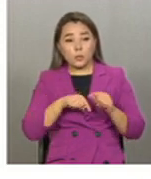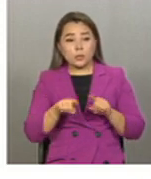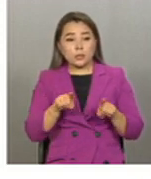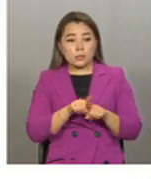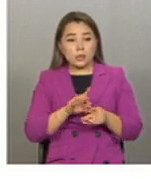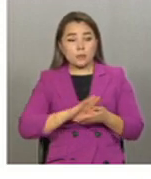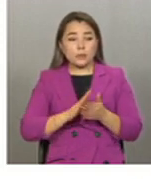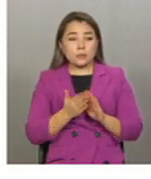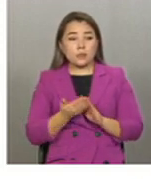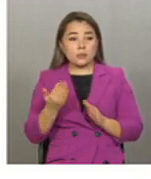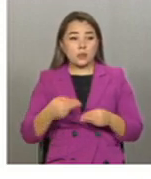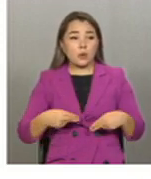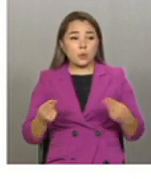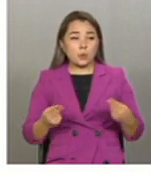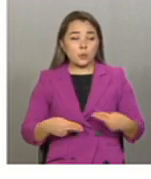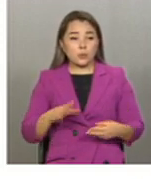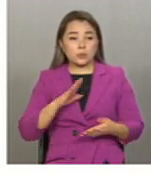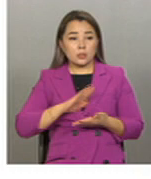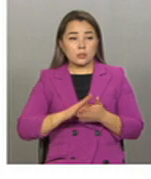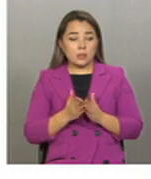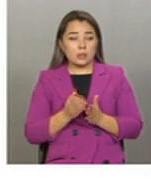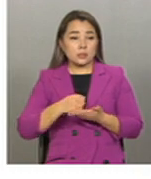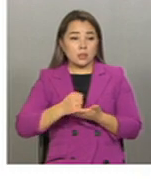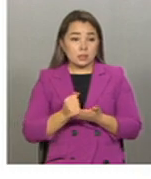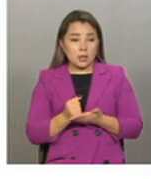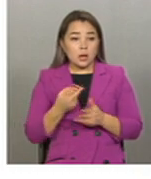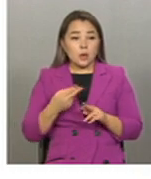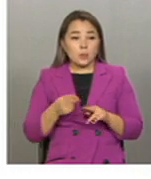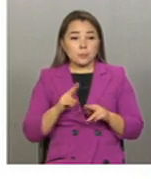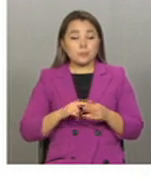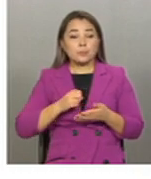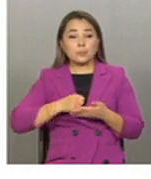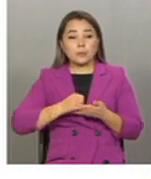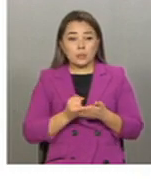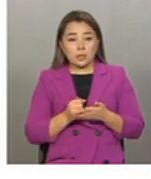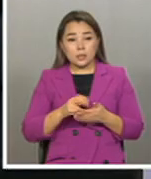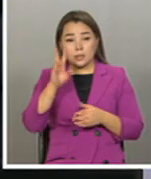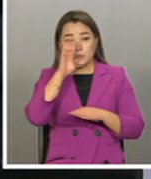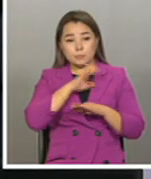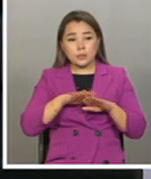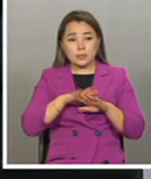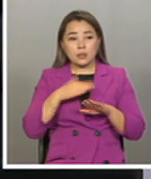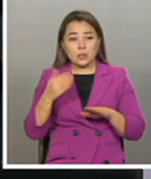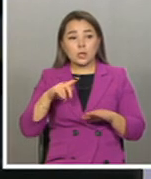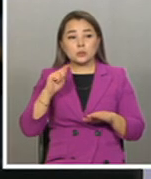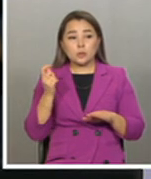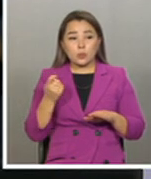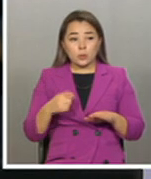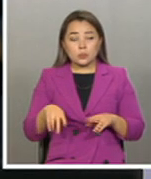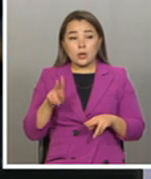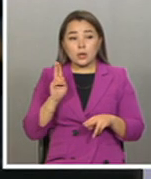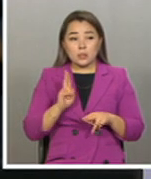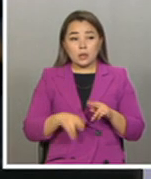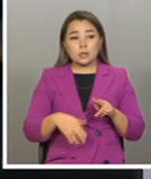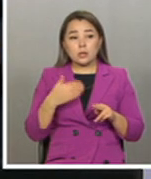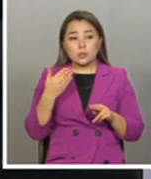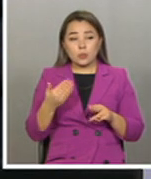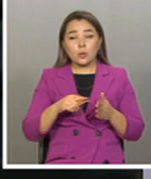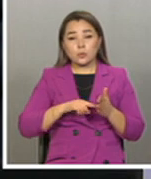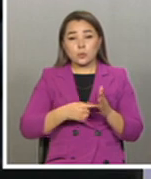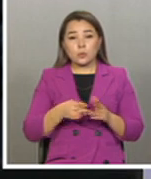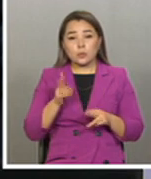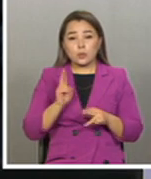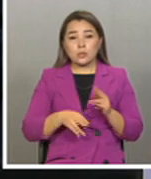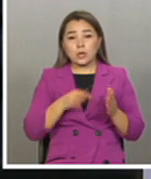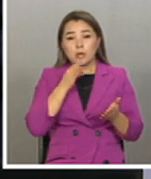бітімге қол қойды. Яғни бұл бітім империалистік соғыстың аяқталуына нүкте